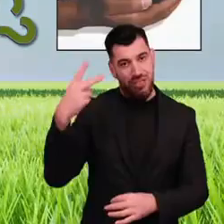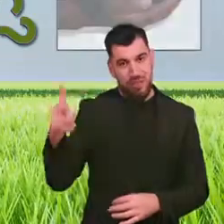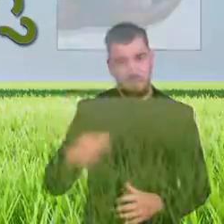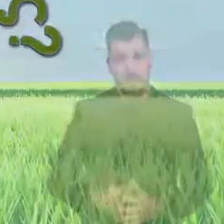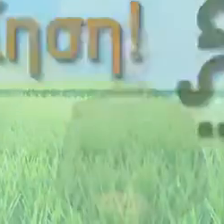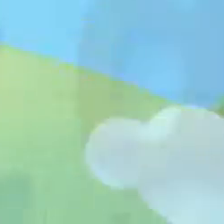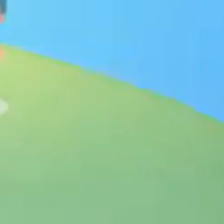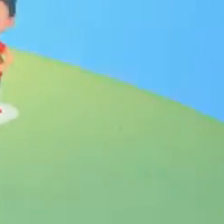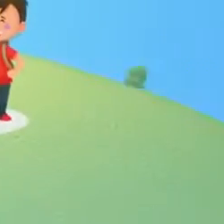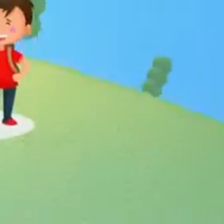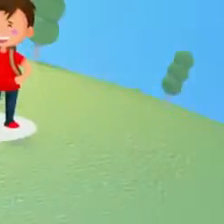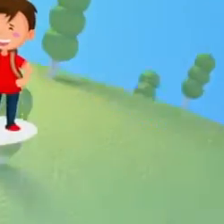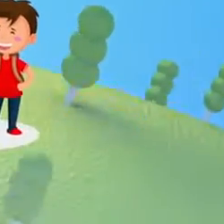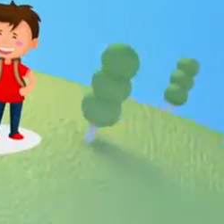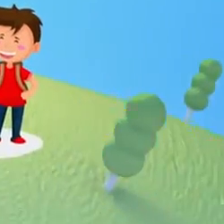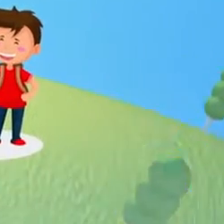www.eordea.gov.gr.